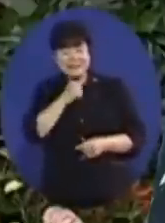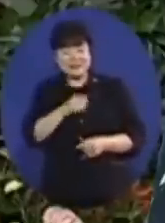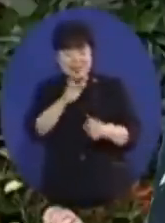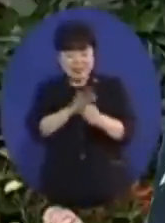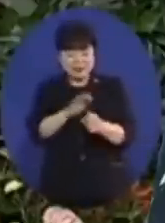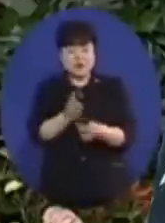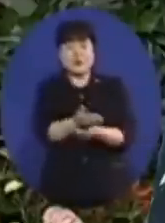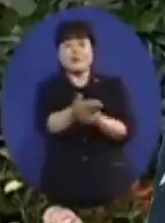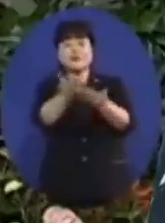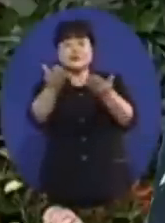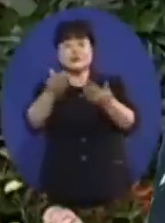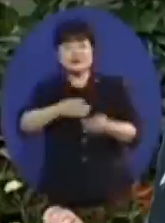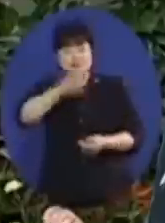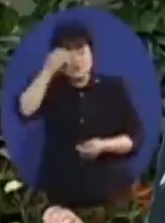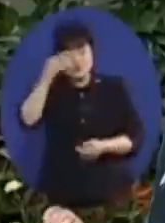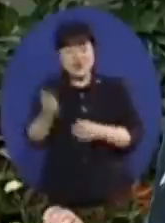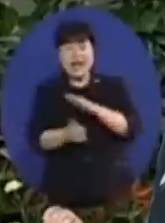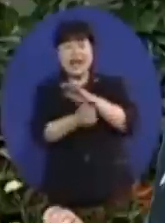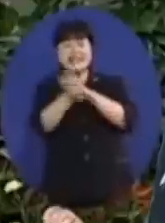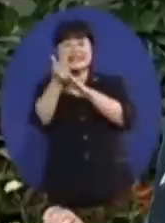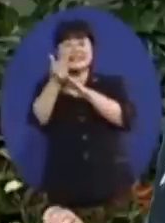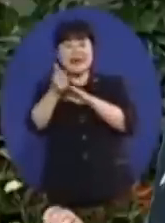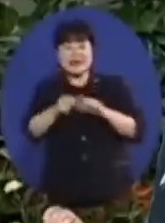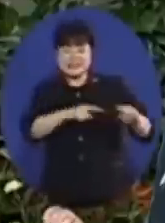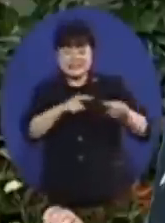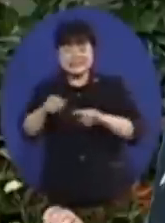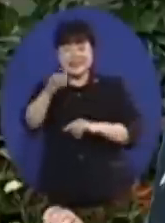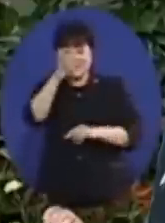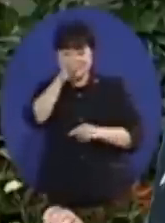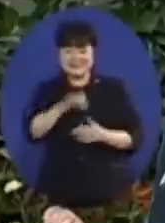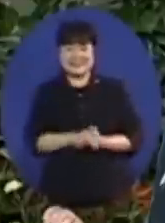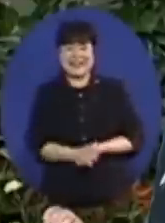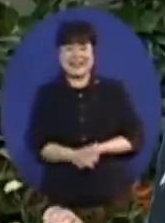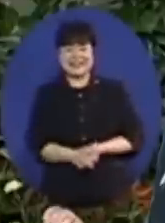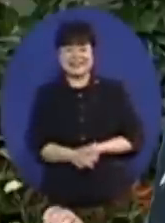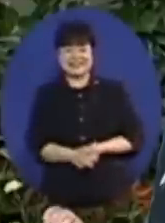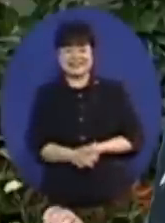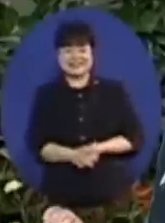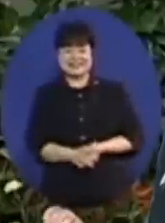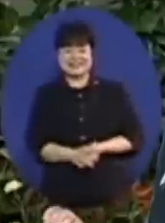주고 베풀어주는 꿈과 희망을 심어주는 일을 하고 있습니다